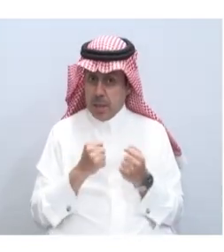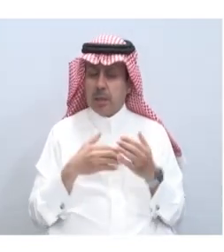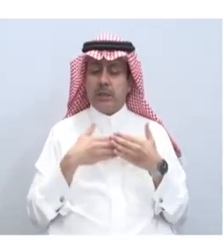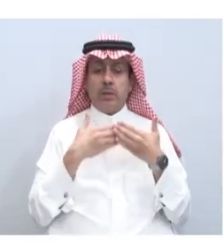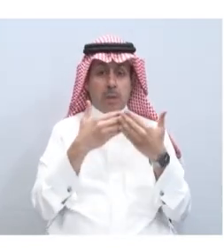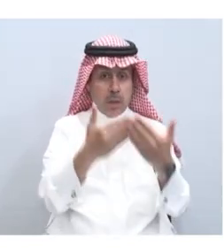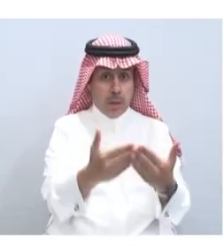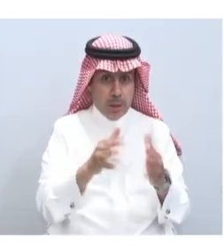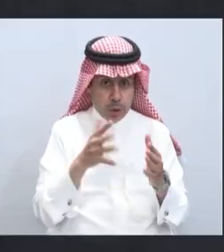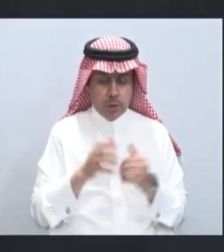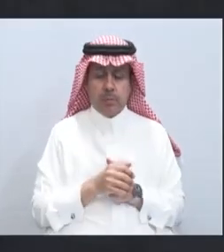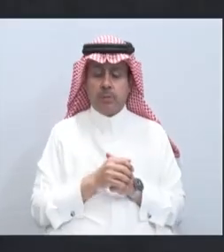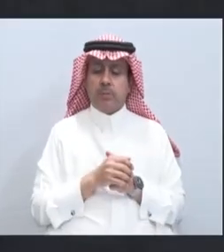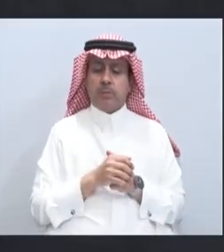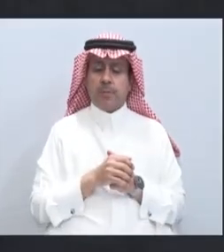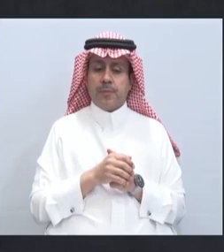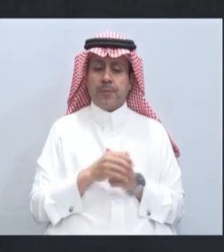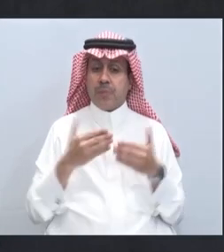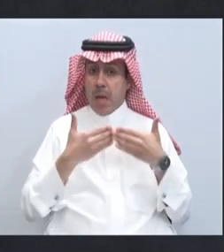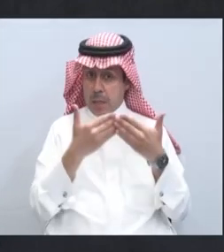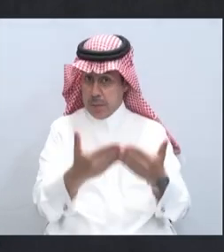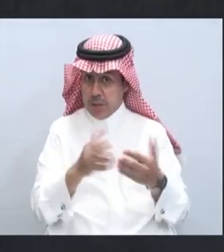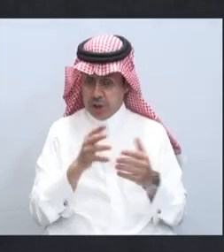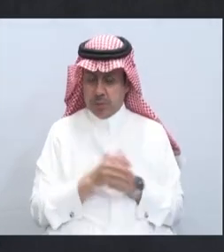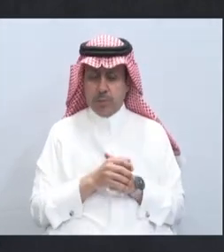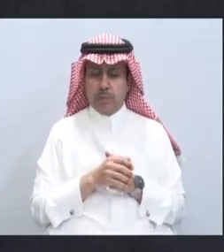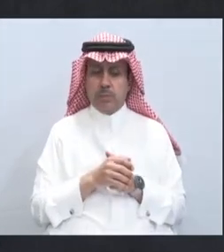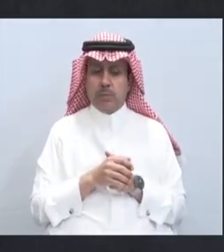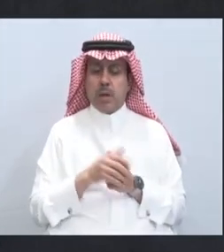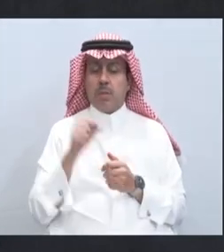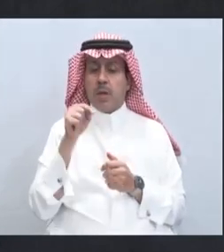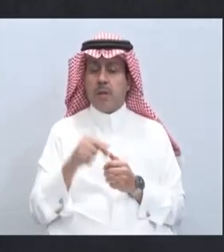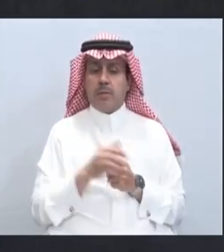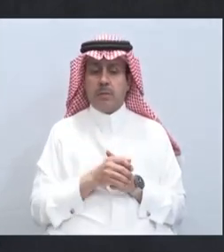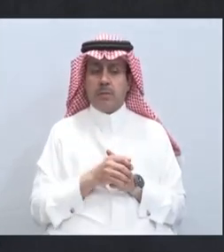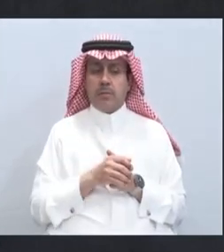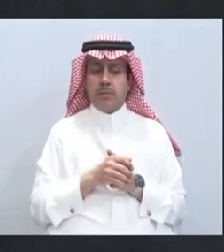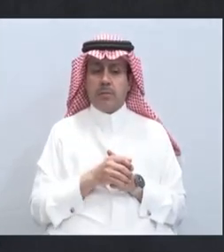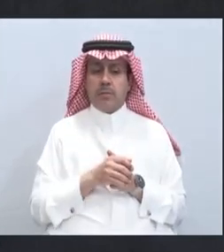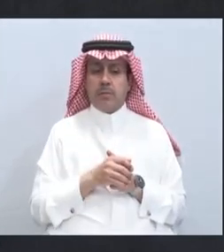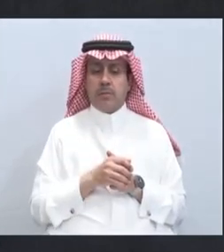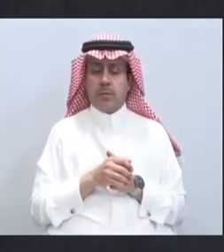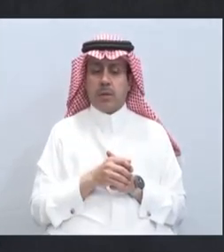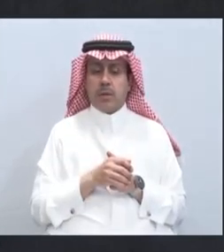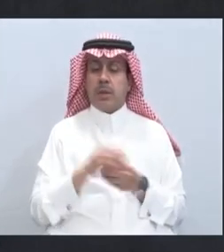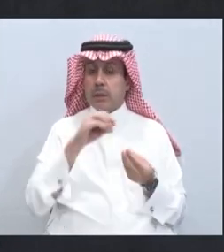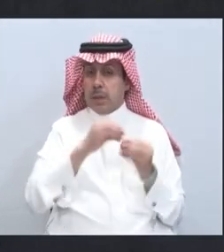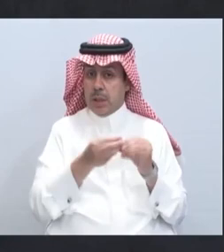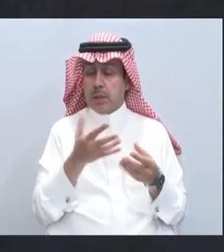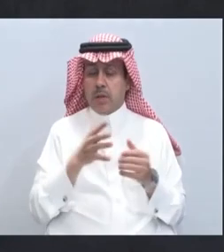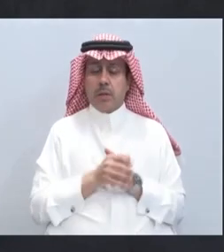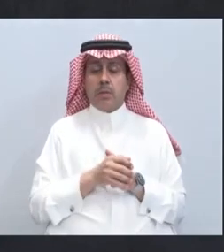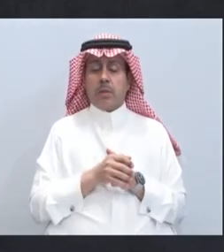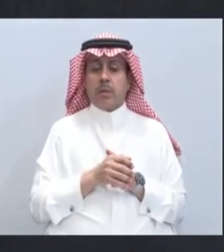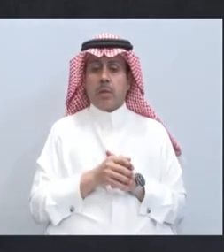بانها تقدم خدمات جديده من خلال هذه هذه التقنيات الحديثه سواء مثلا